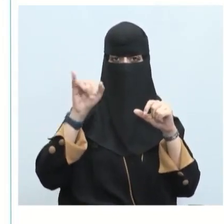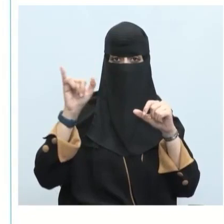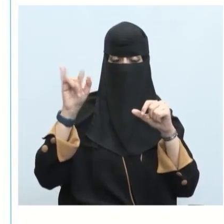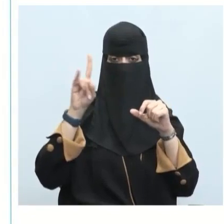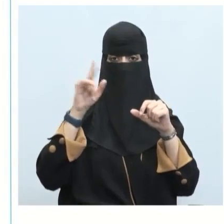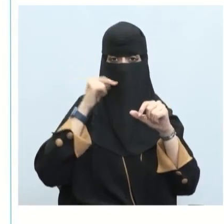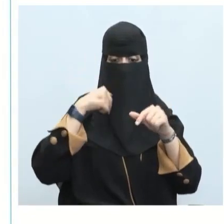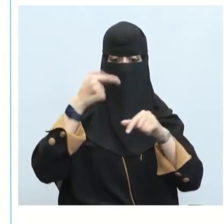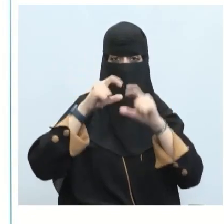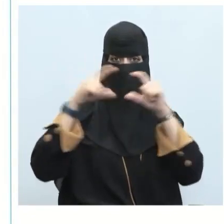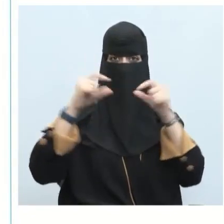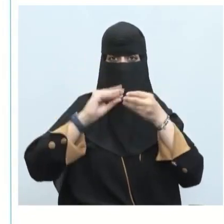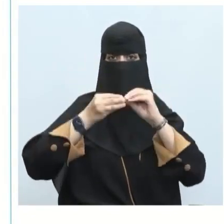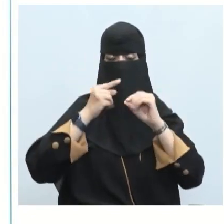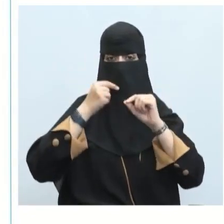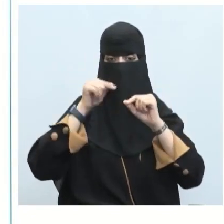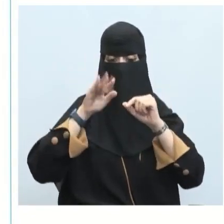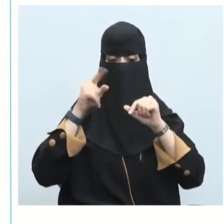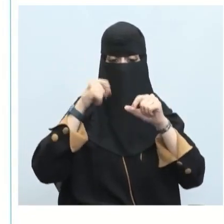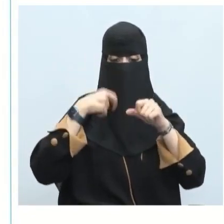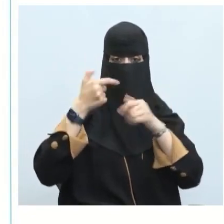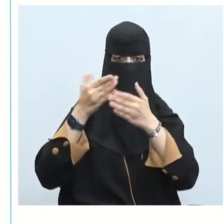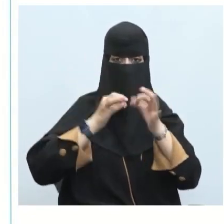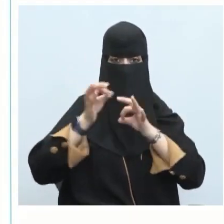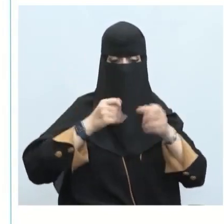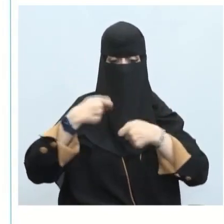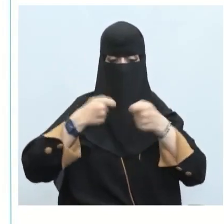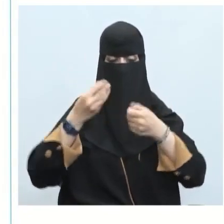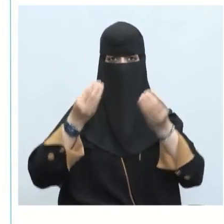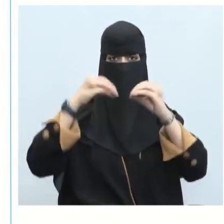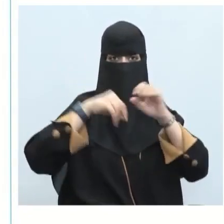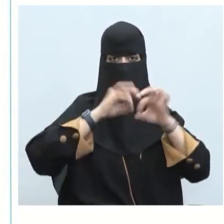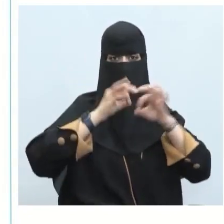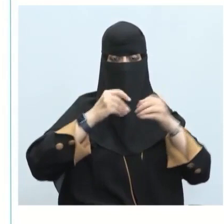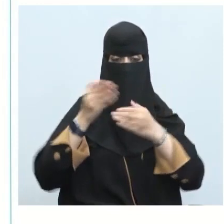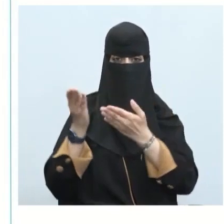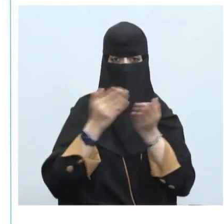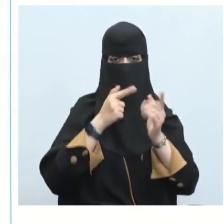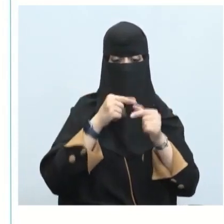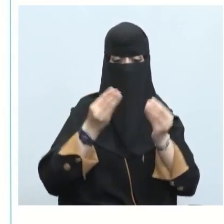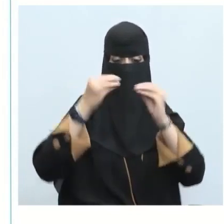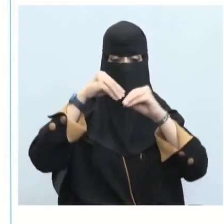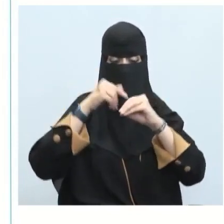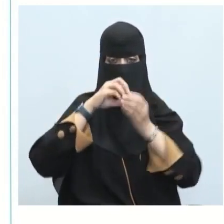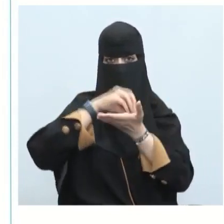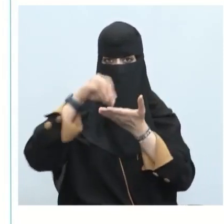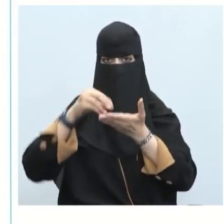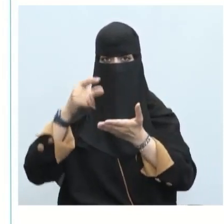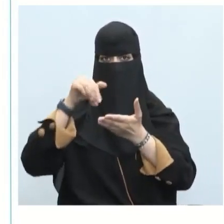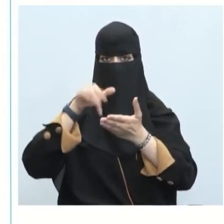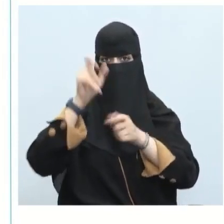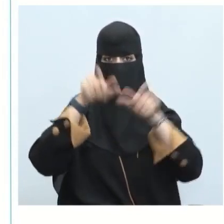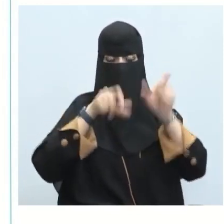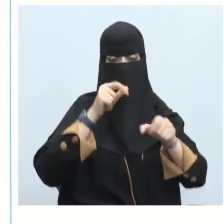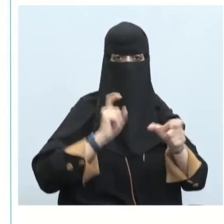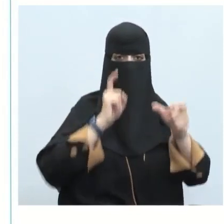والمشاركه وهي استراتيجيه تساعد الشركات على زياده حركه المرور وزياده قاعده عملائها والوصول